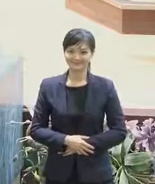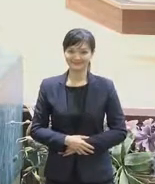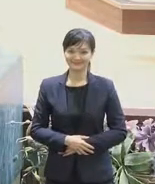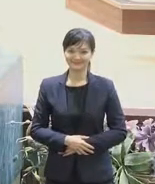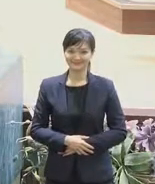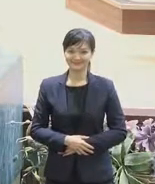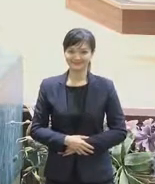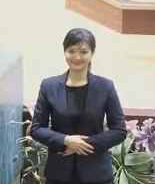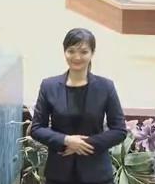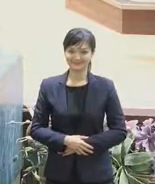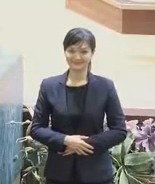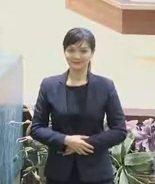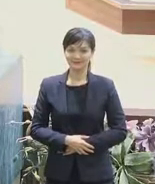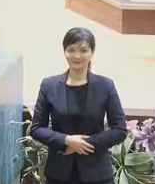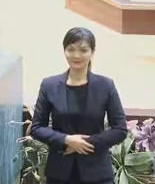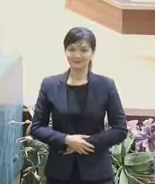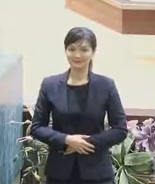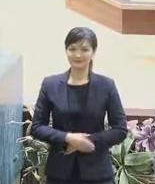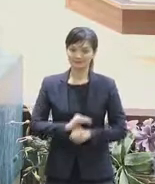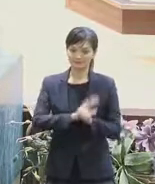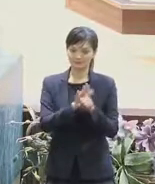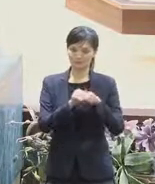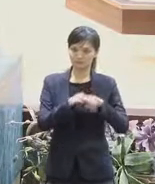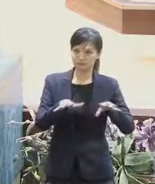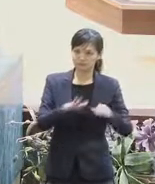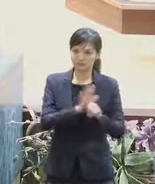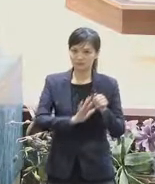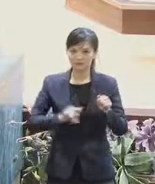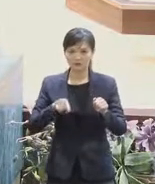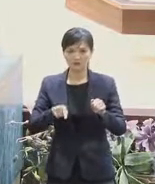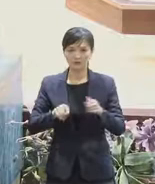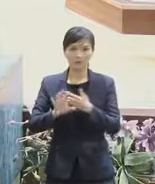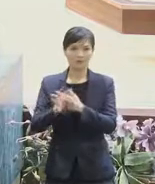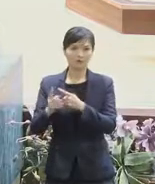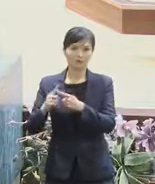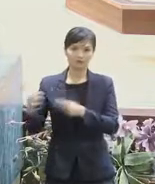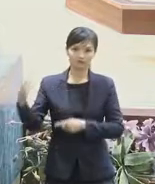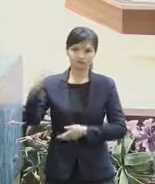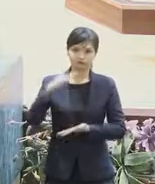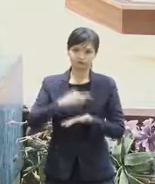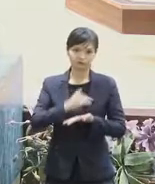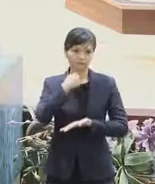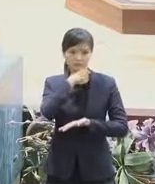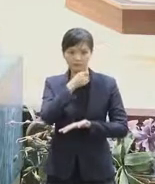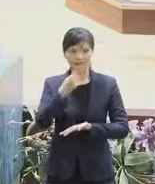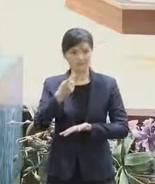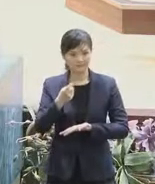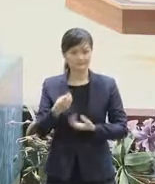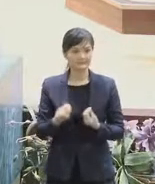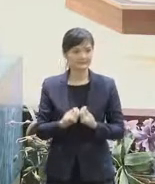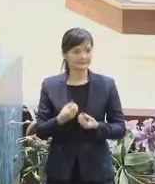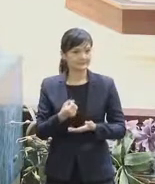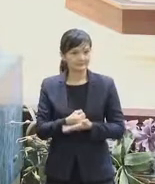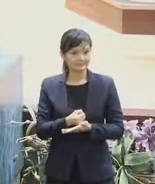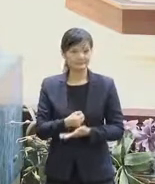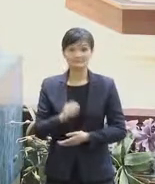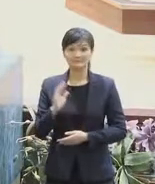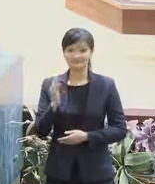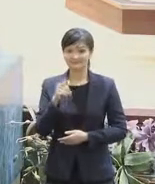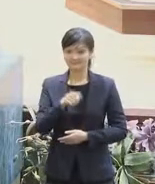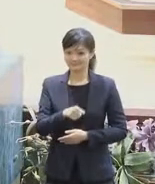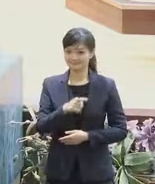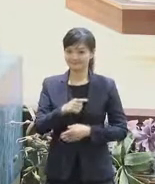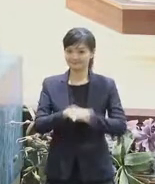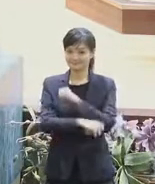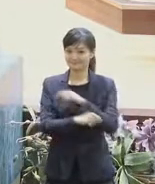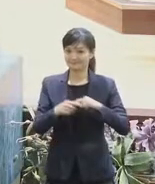先到这边。那因为疫情的关系，大部分的外国人都没有办法亲身来到台湾，很遗憾。不过费特列脑曼基